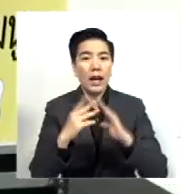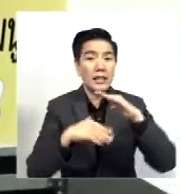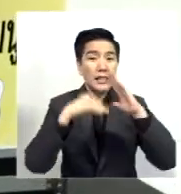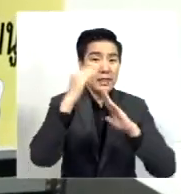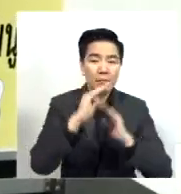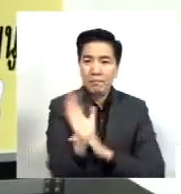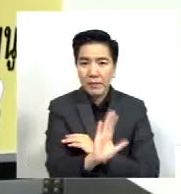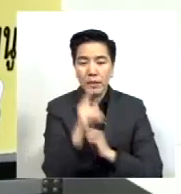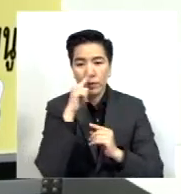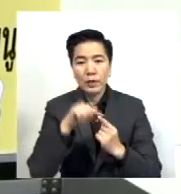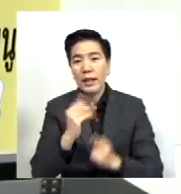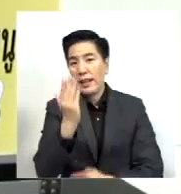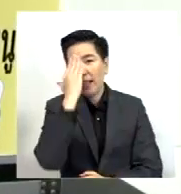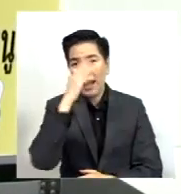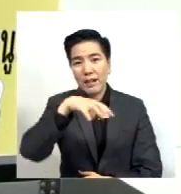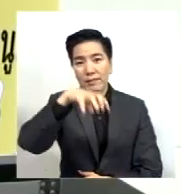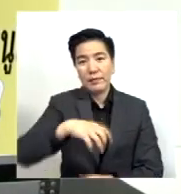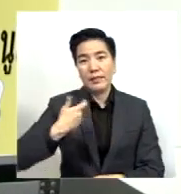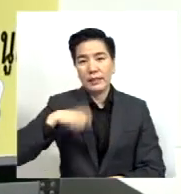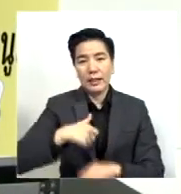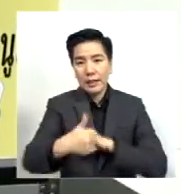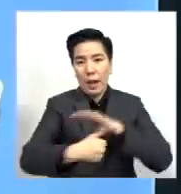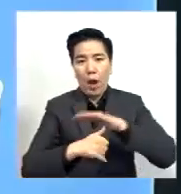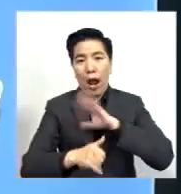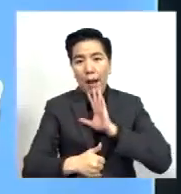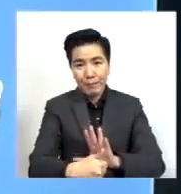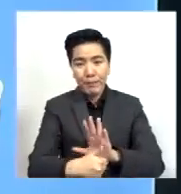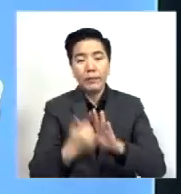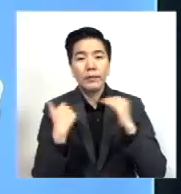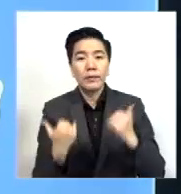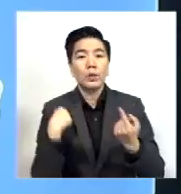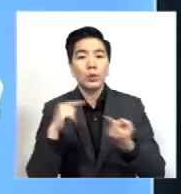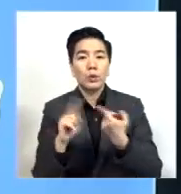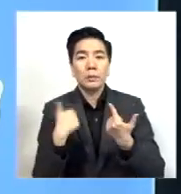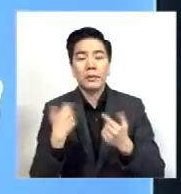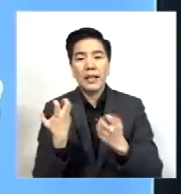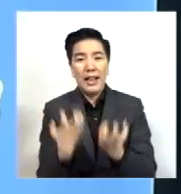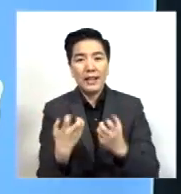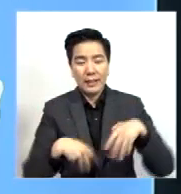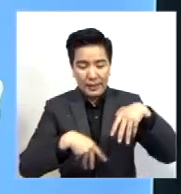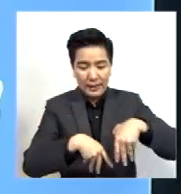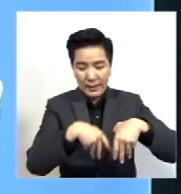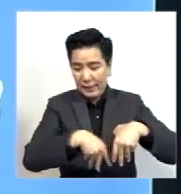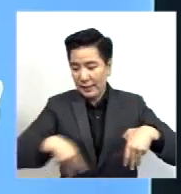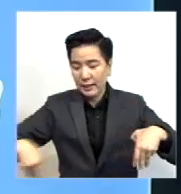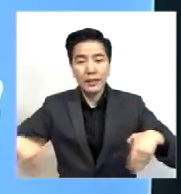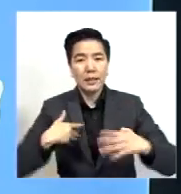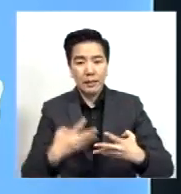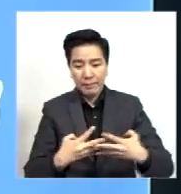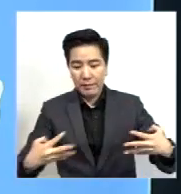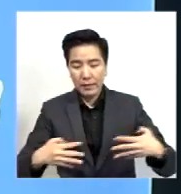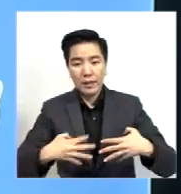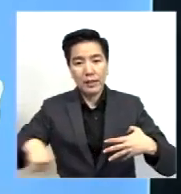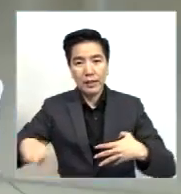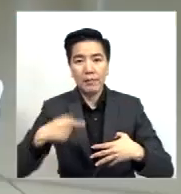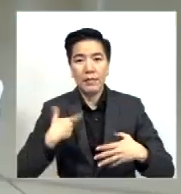เหนือซึ่งเป็นด้านหน้าของสำนักงานศาลรัฐธรรมนูญขณะเดียวกันก็มีการนำแผงเหล็กมากั้นแนวที่ทำการศาลแบ่ง